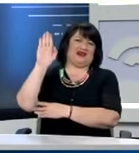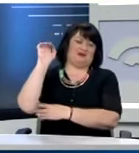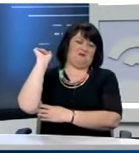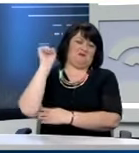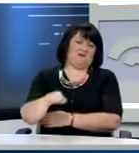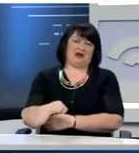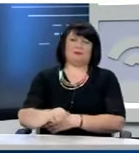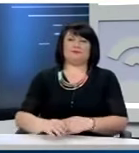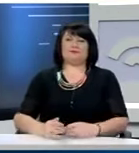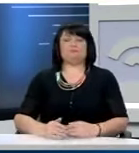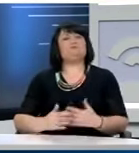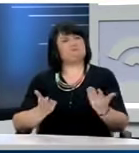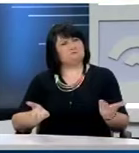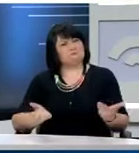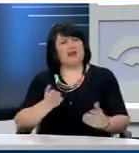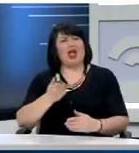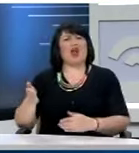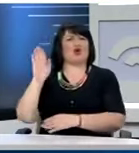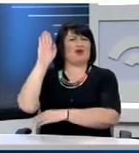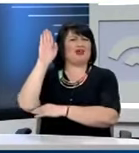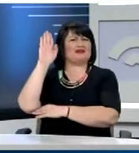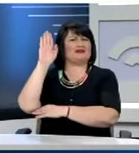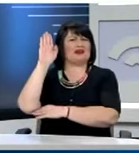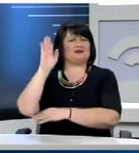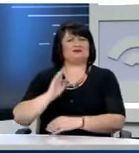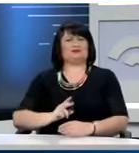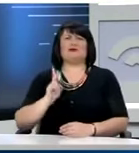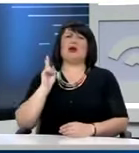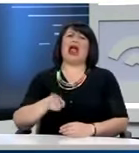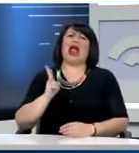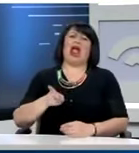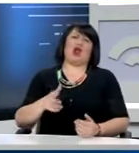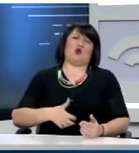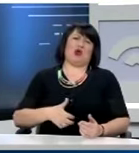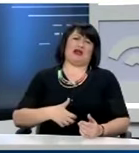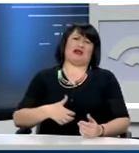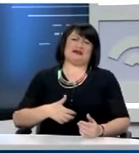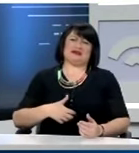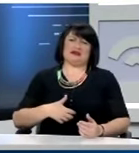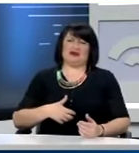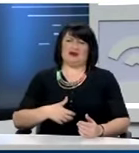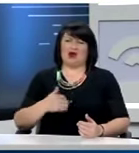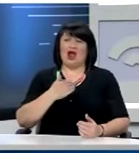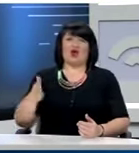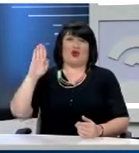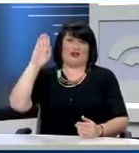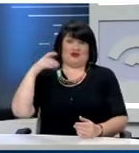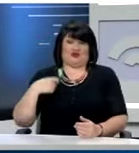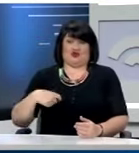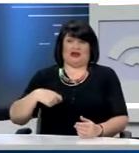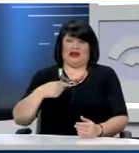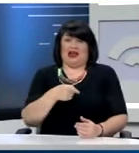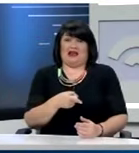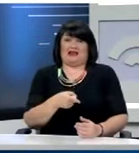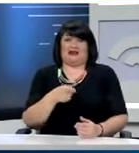Για την ακροδεξιά, ας το πάρω ως κακόγουστο αστείο, με τόσα στελέχη που έχετε δίπλα σας από τον πρώην